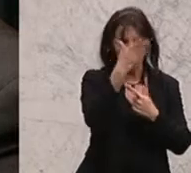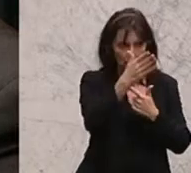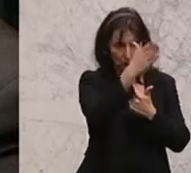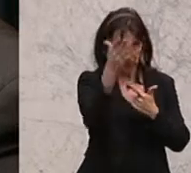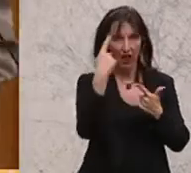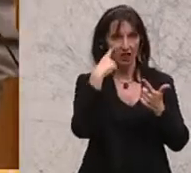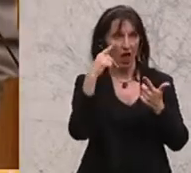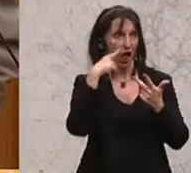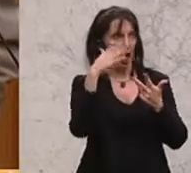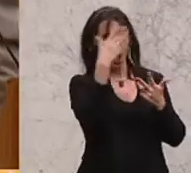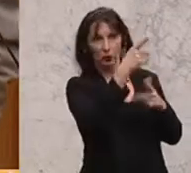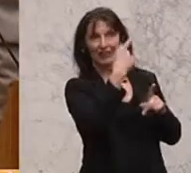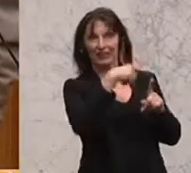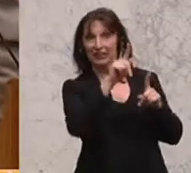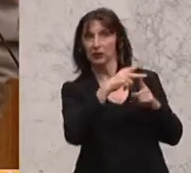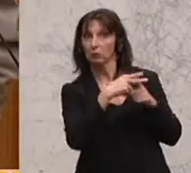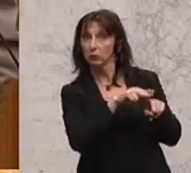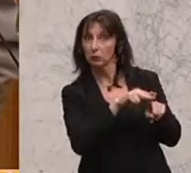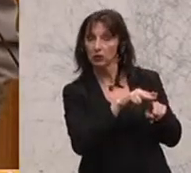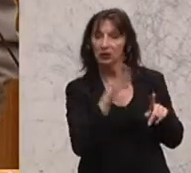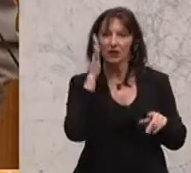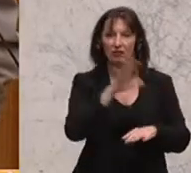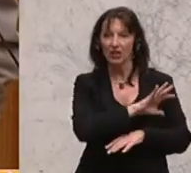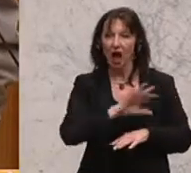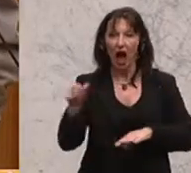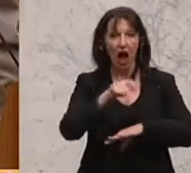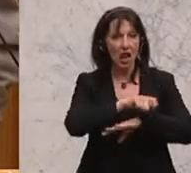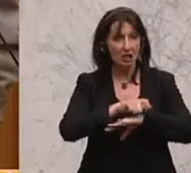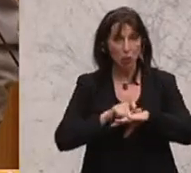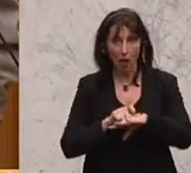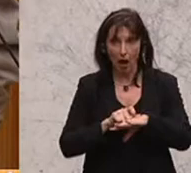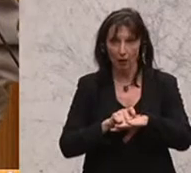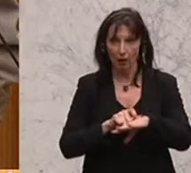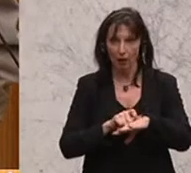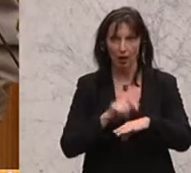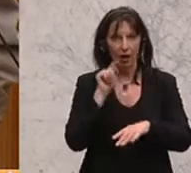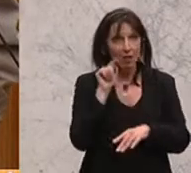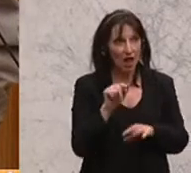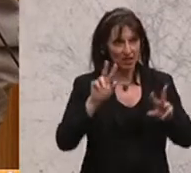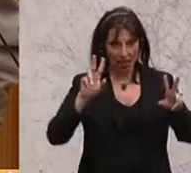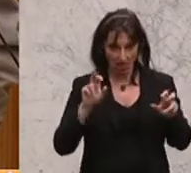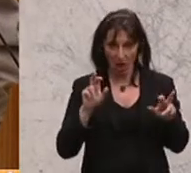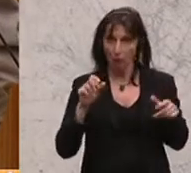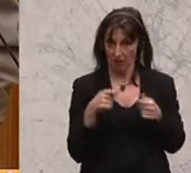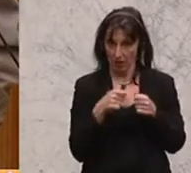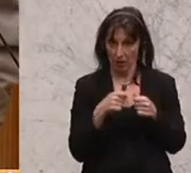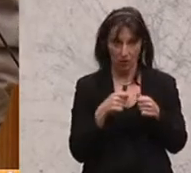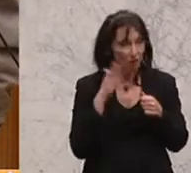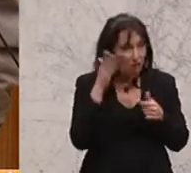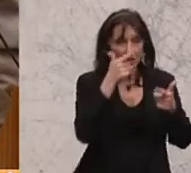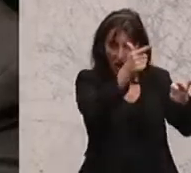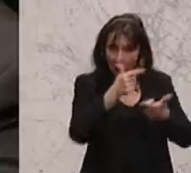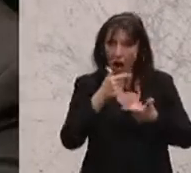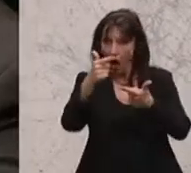Stronach und NEOS. Wir werden alle Beamten, die damit zu tun haben, laden. Und wenn dieser Unfug, diese Gesetzwidrigkeit